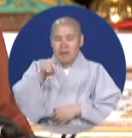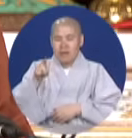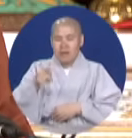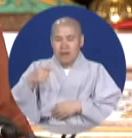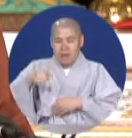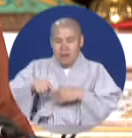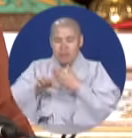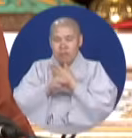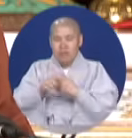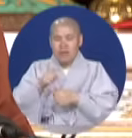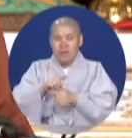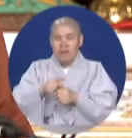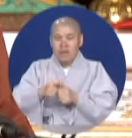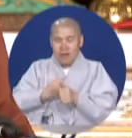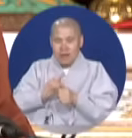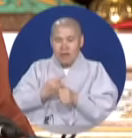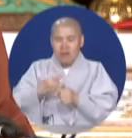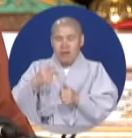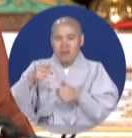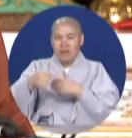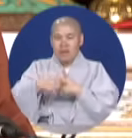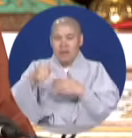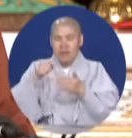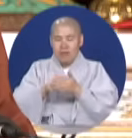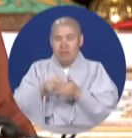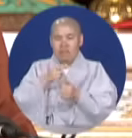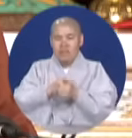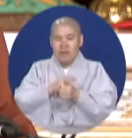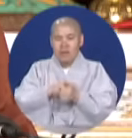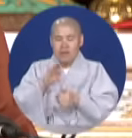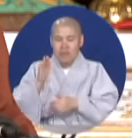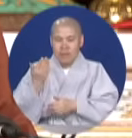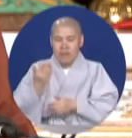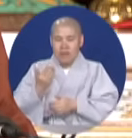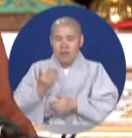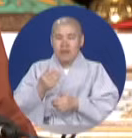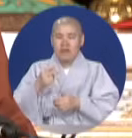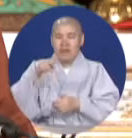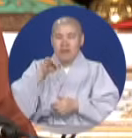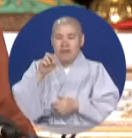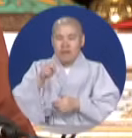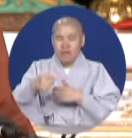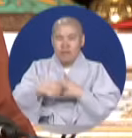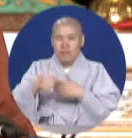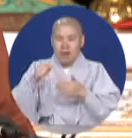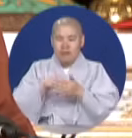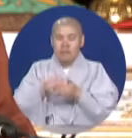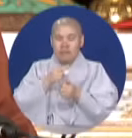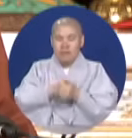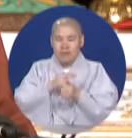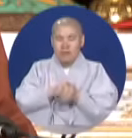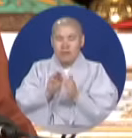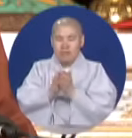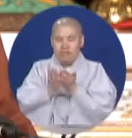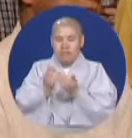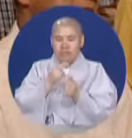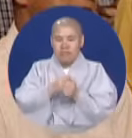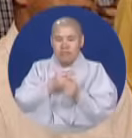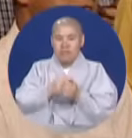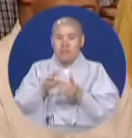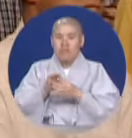심사가 되고, 또 심사가 깊으면 또 자연히 경사가 돼서 나중엔 하나로